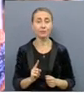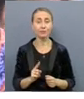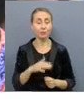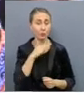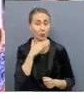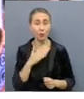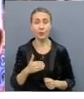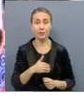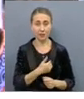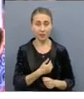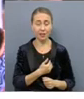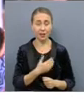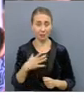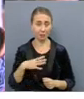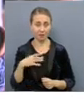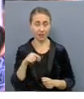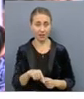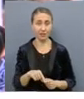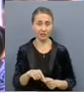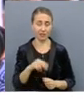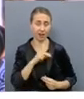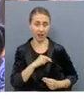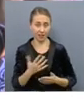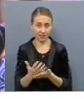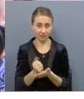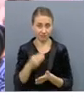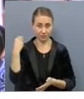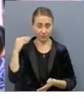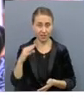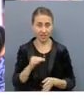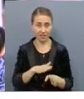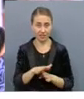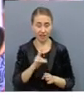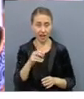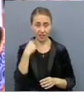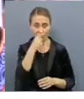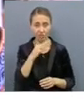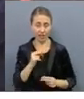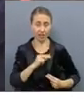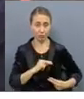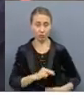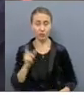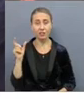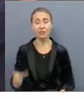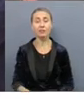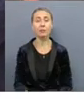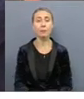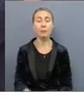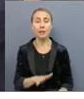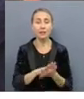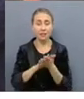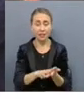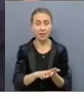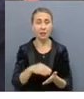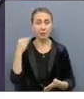многие захотят побывать в этом кадровом резерве и реализовать себя как личность и как работник. Подать заявку в